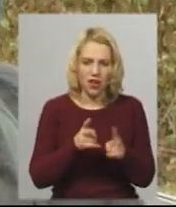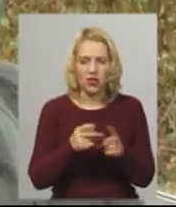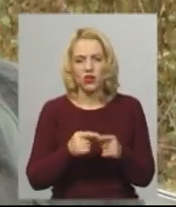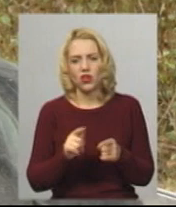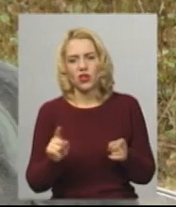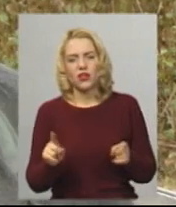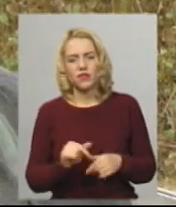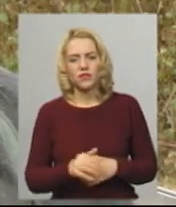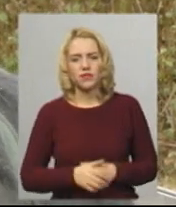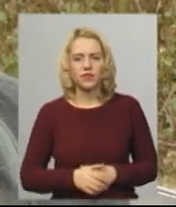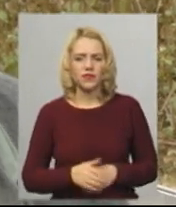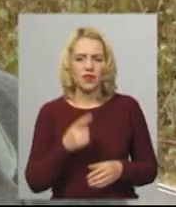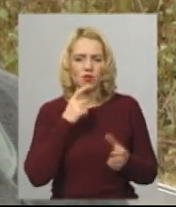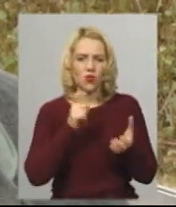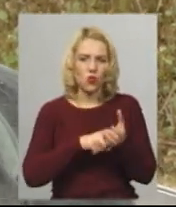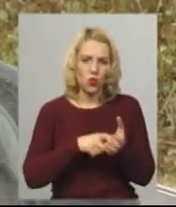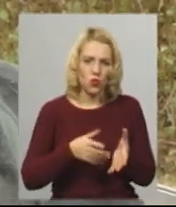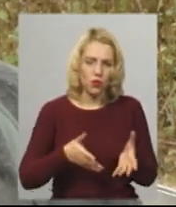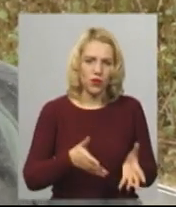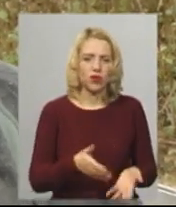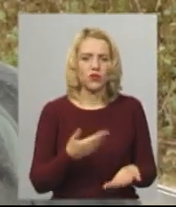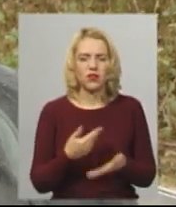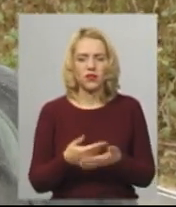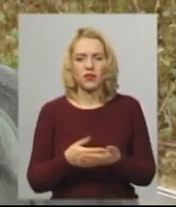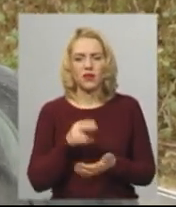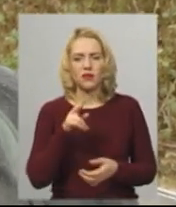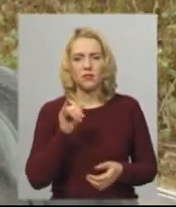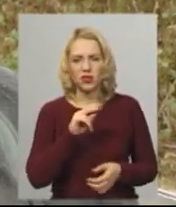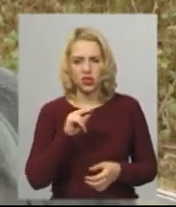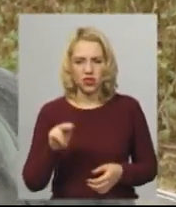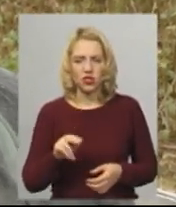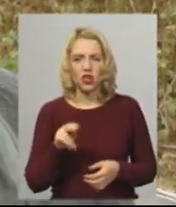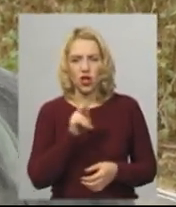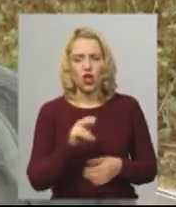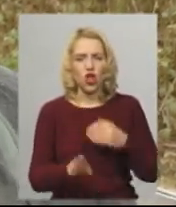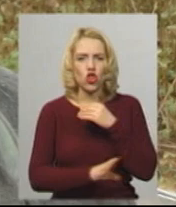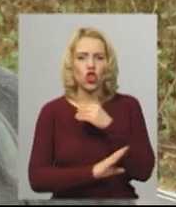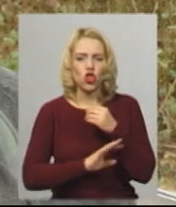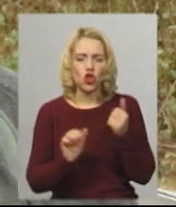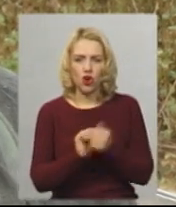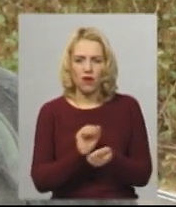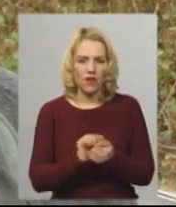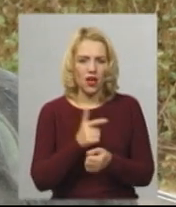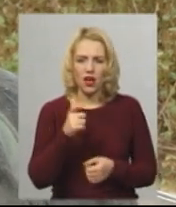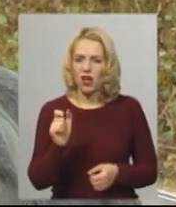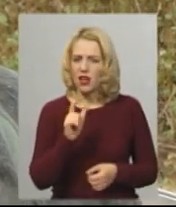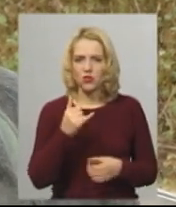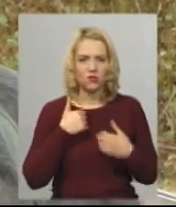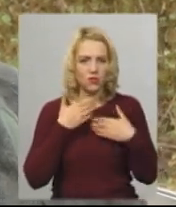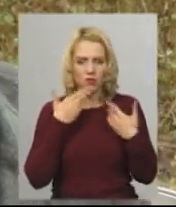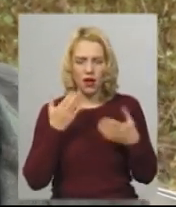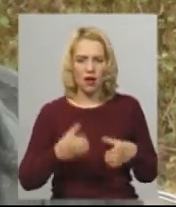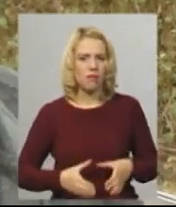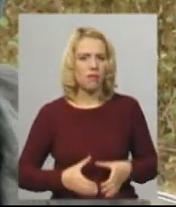печі, якусь курку спекти ту в печі. Дровами все, так? Да? Дровами. Газу в мене немає. Ні балона, нічого.